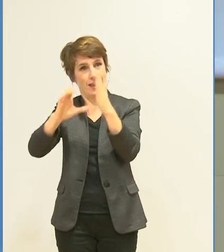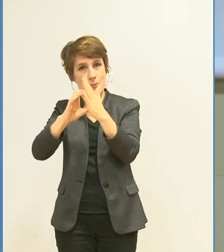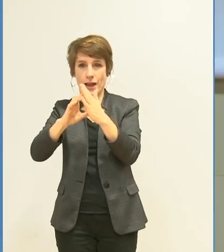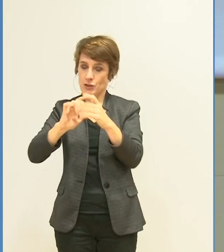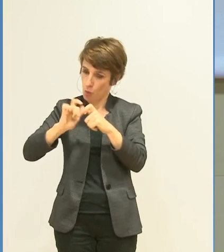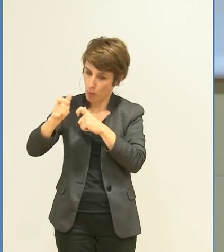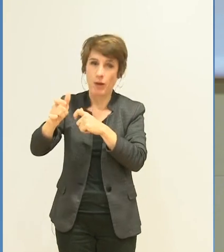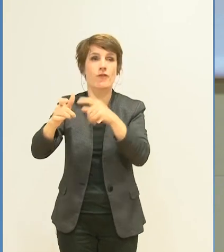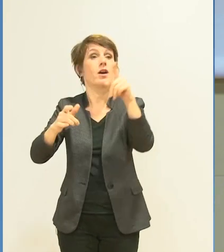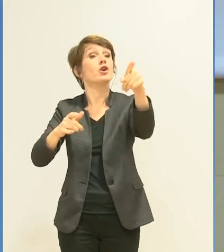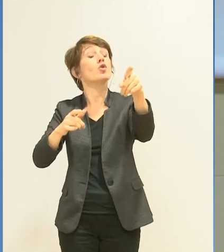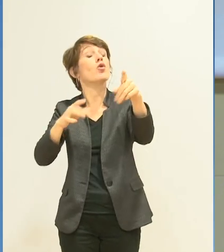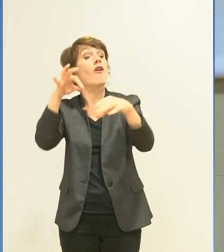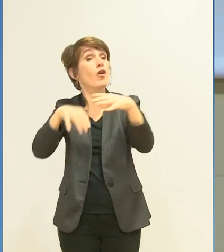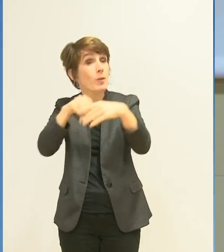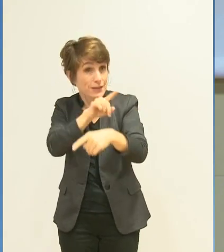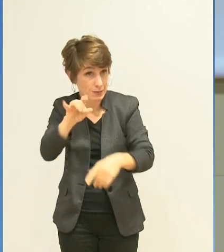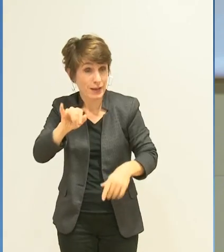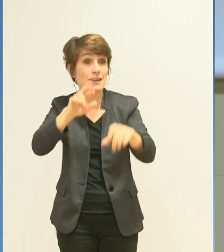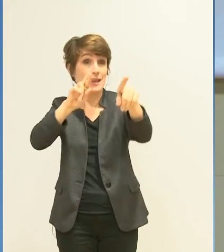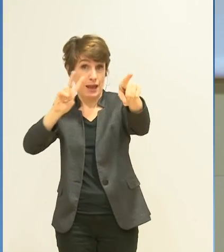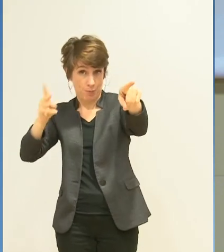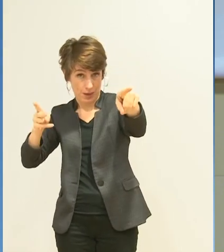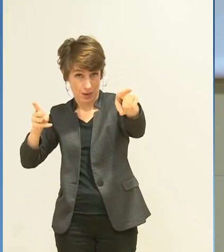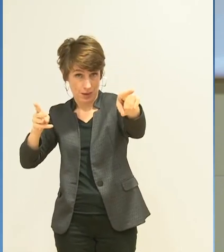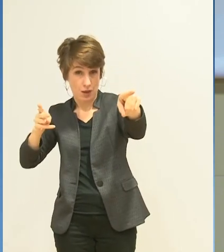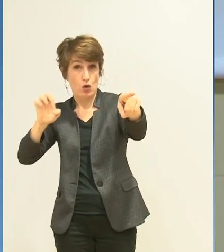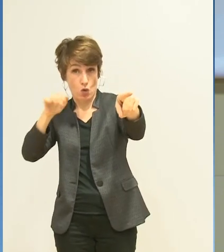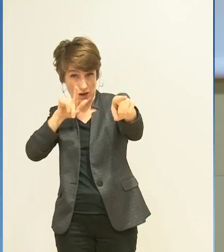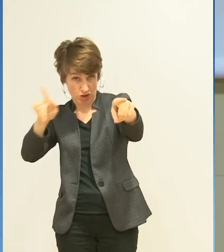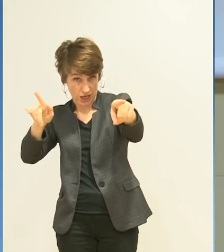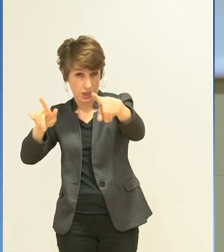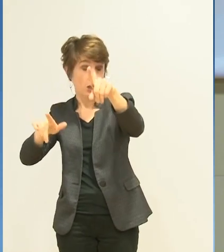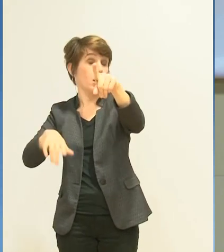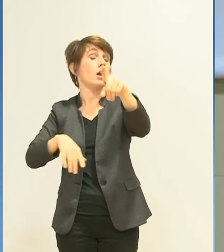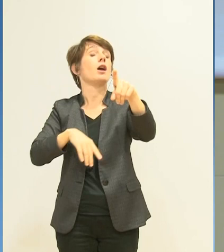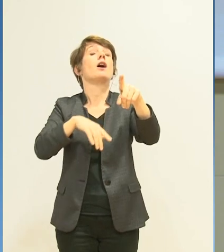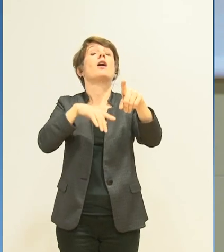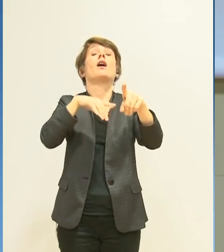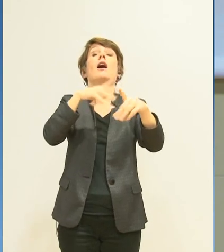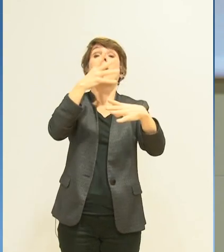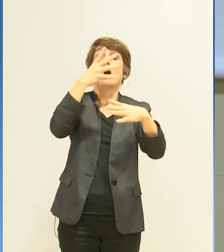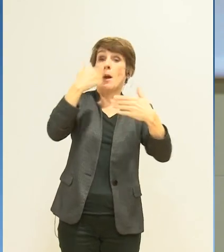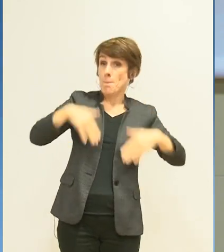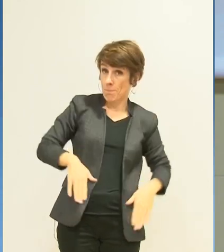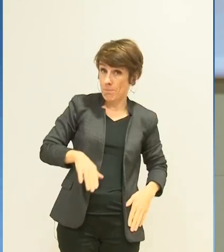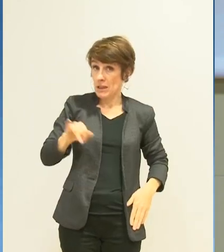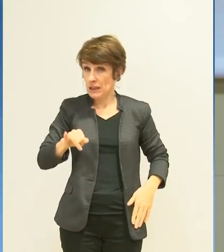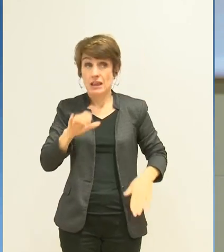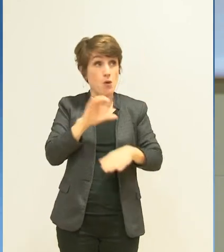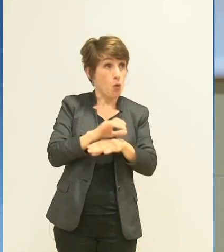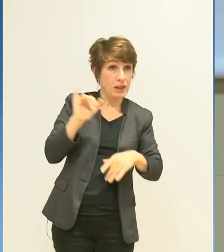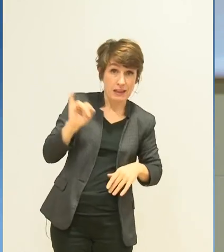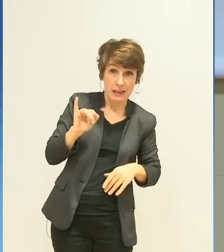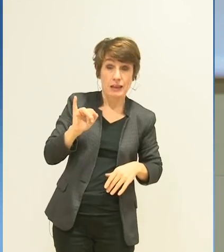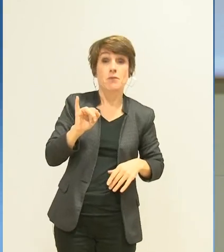il prend pas part au vote rp l'ag qui s'abstient qui votent contre qui vote